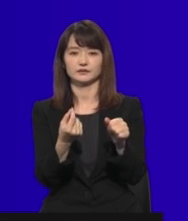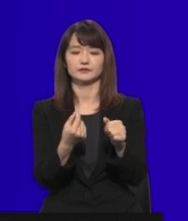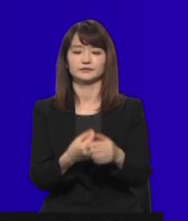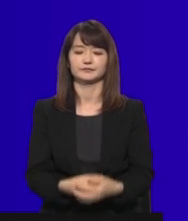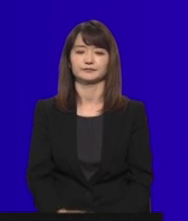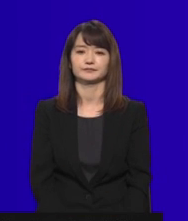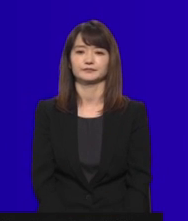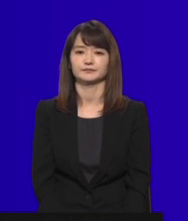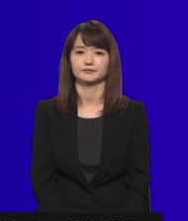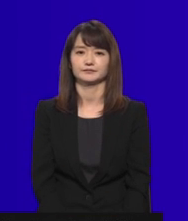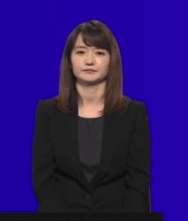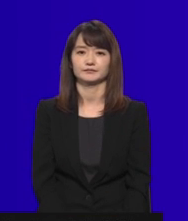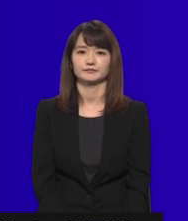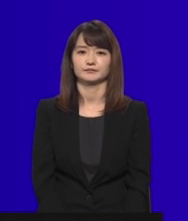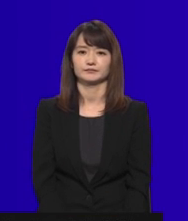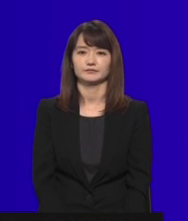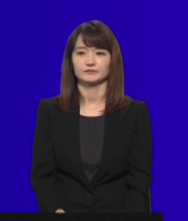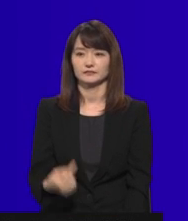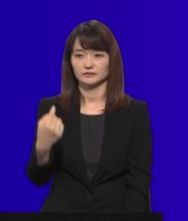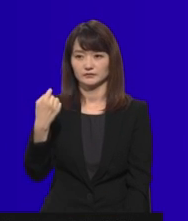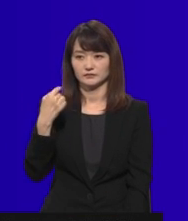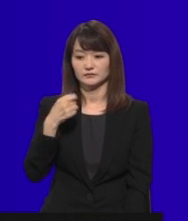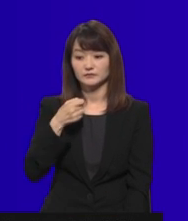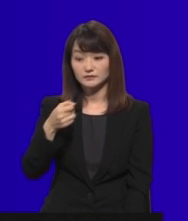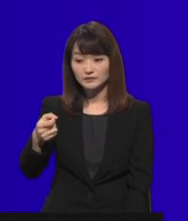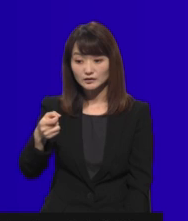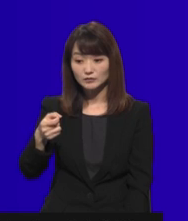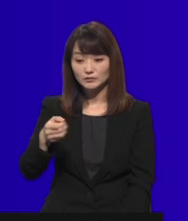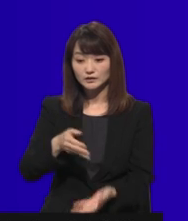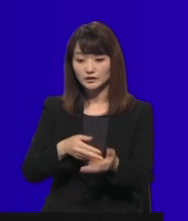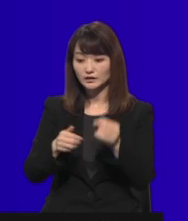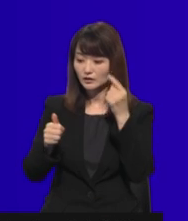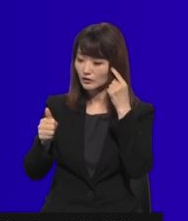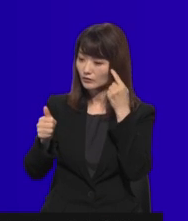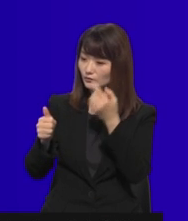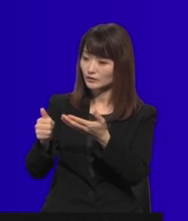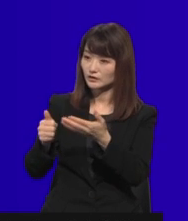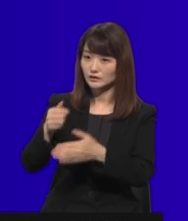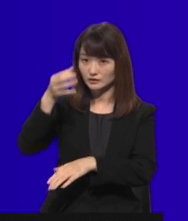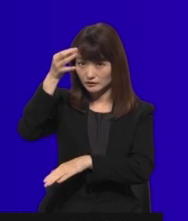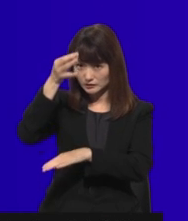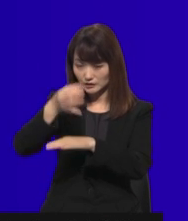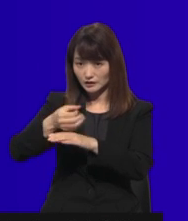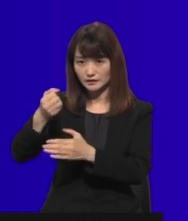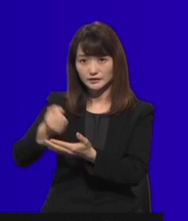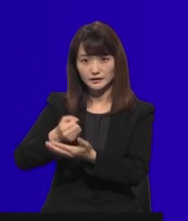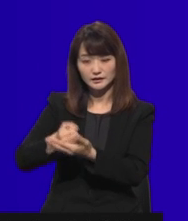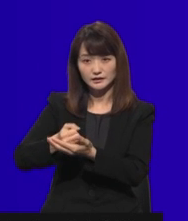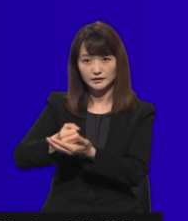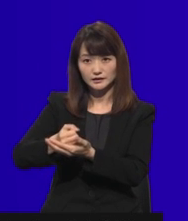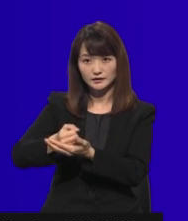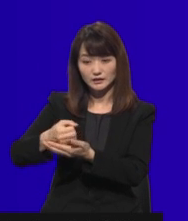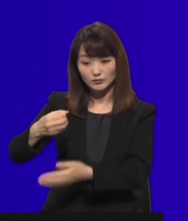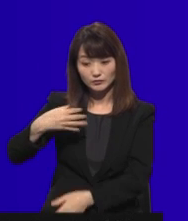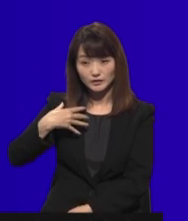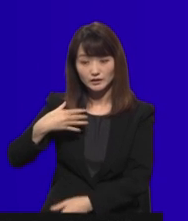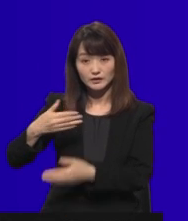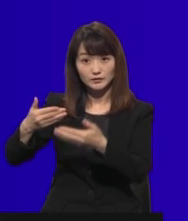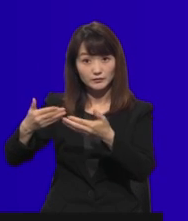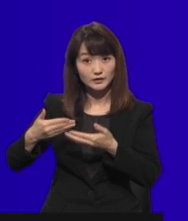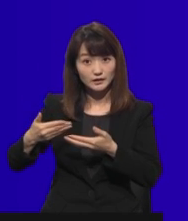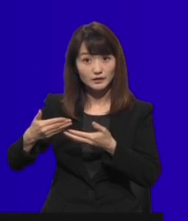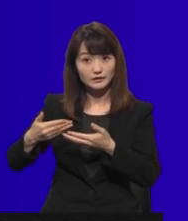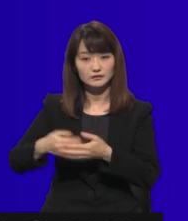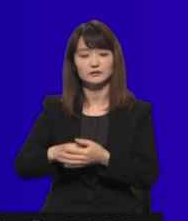그래서 어제 이제 인터뷰에서 앵커가 물었습니다 혹시 사과나 유감 비명을 하면 받아들이는 의미가 있냐 았다 어차피 안 할